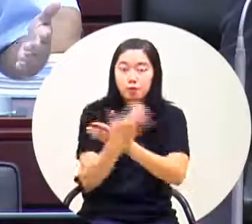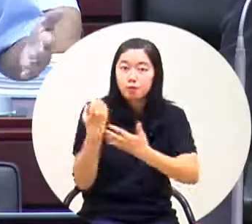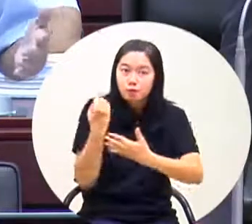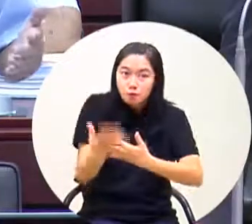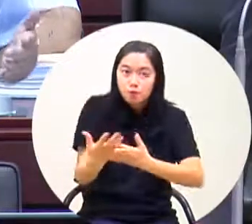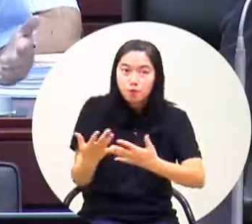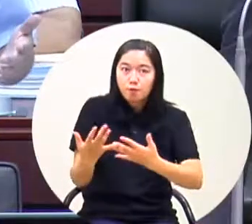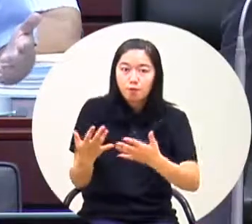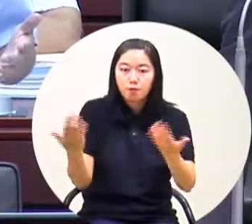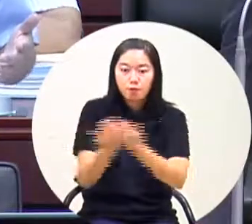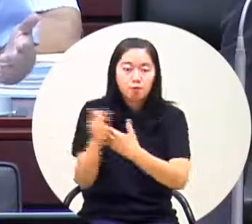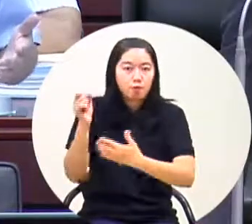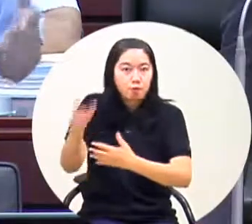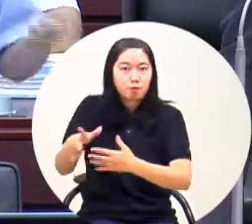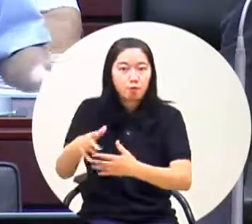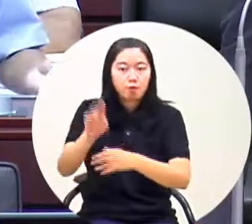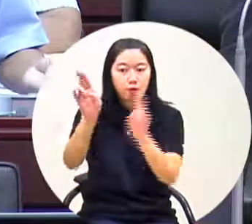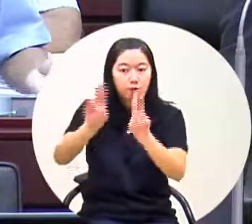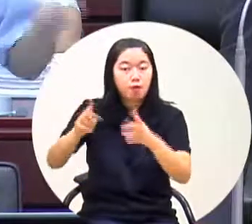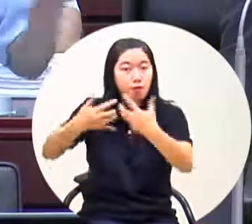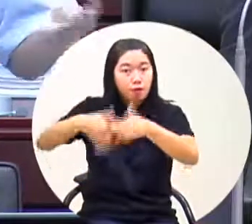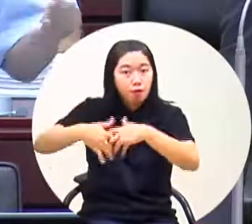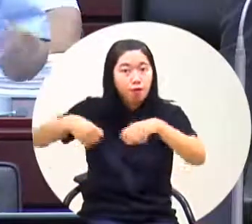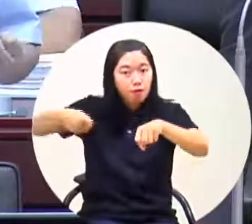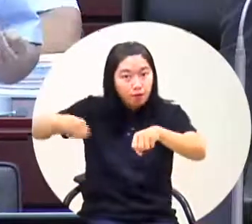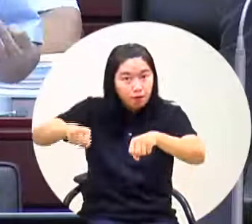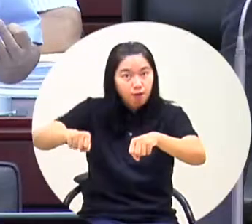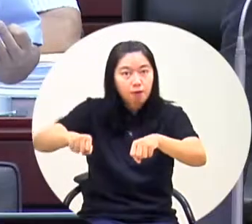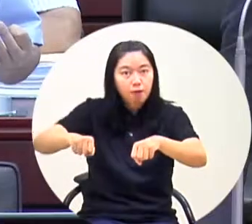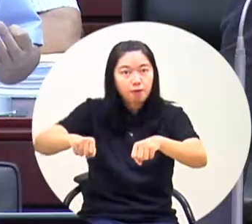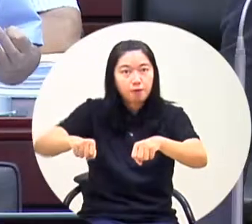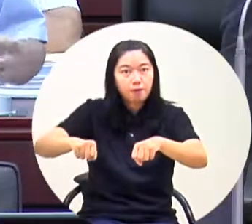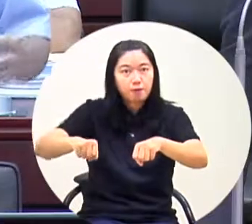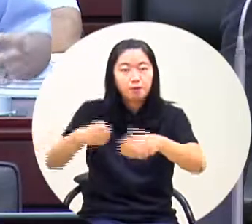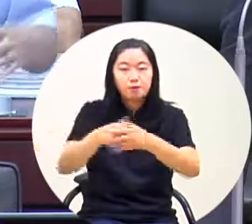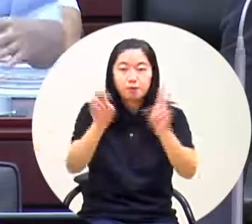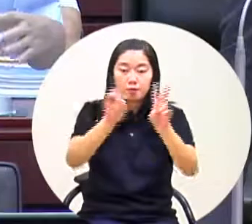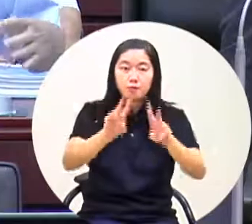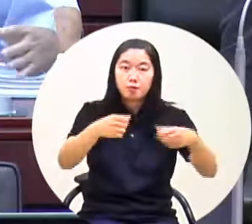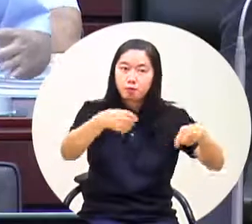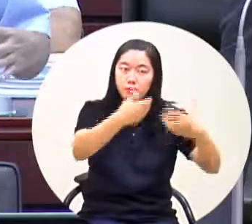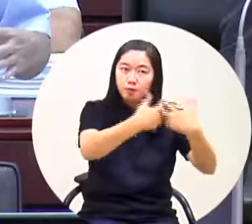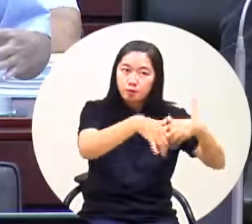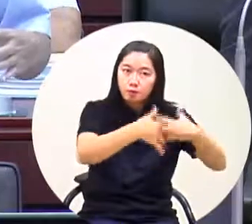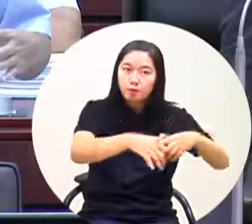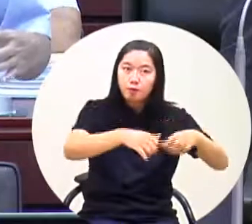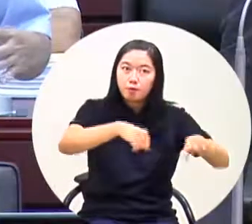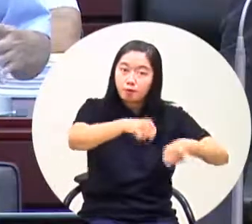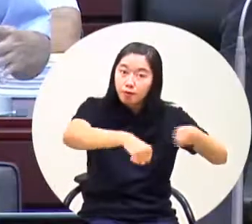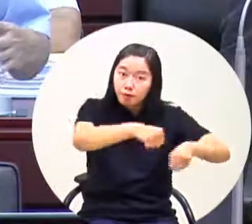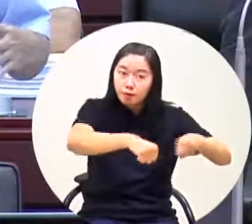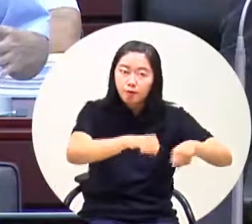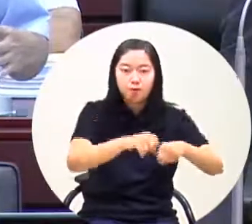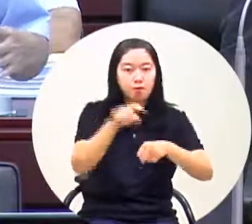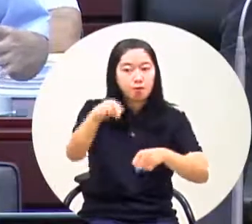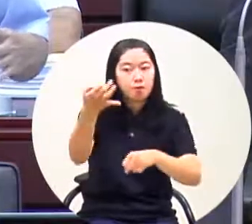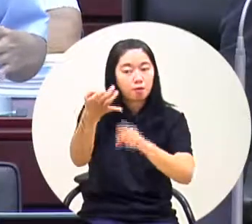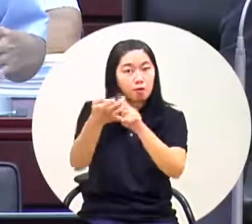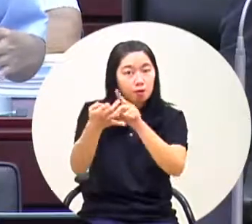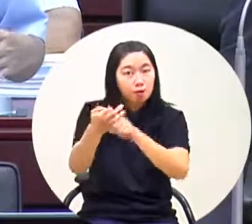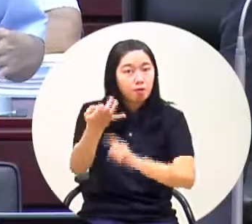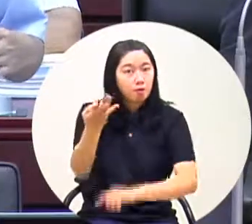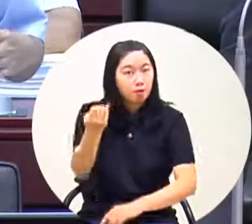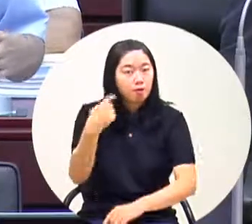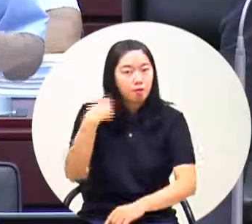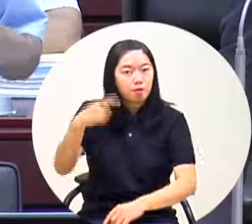买电动二轮车、电动机车或电动自行车。这部分有关金额的部分，我们会